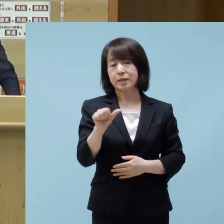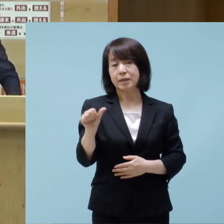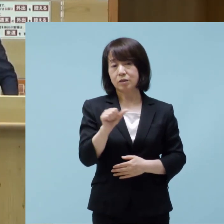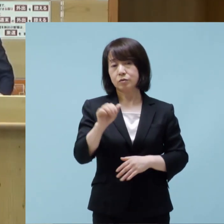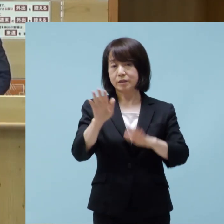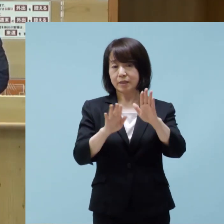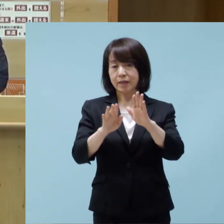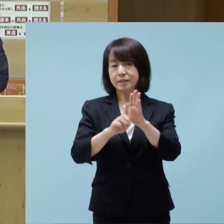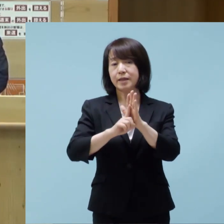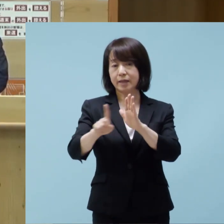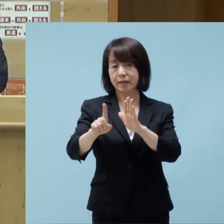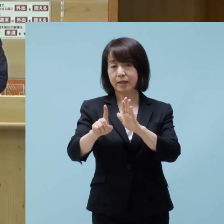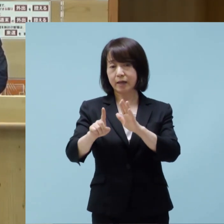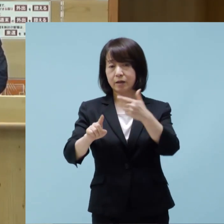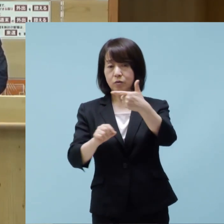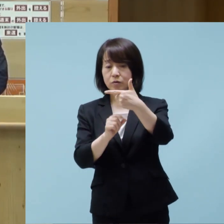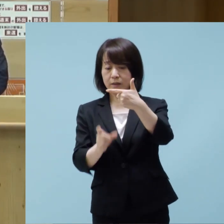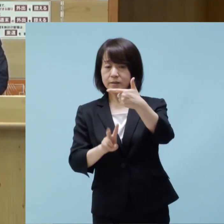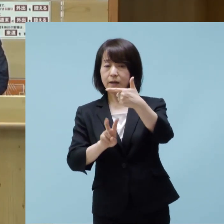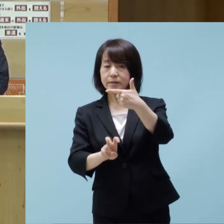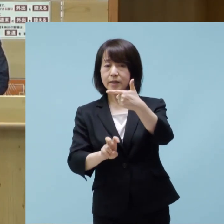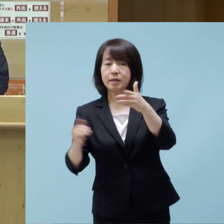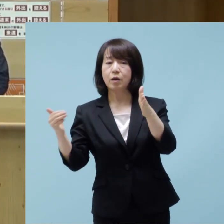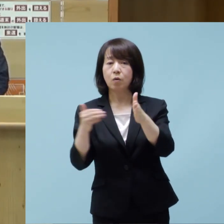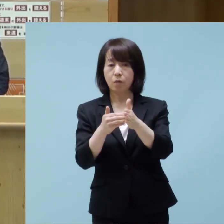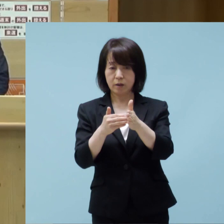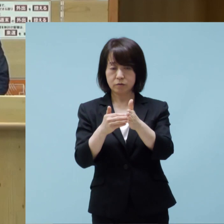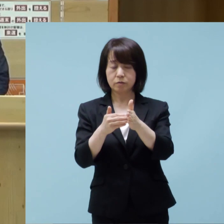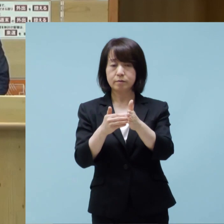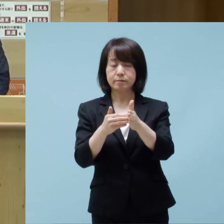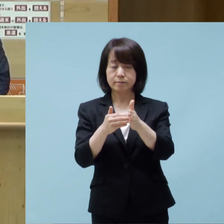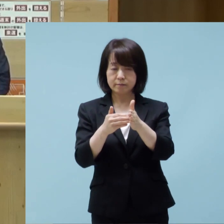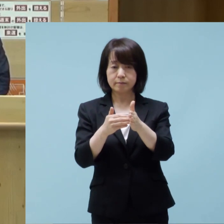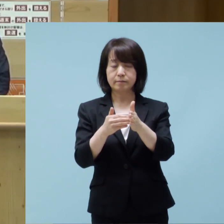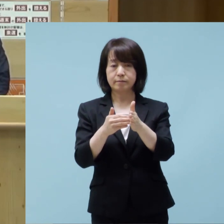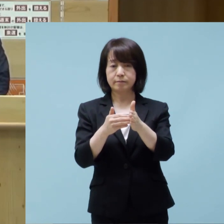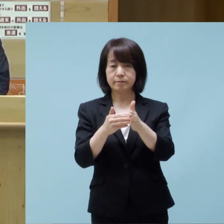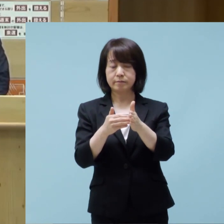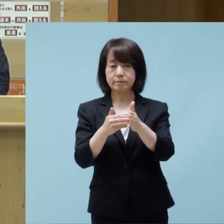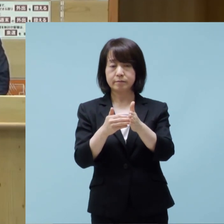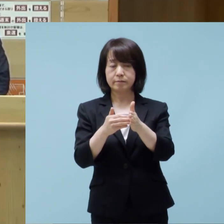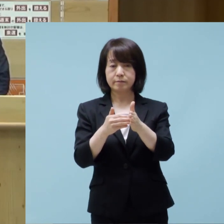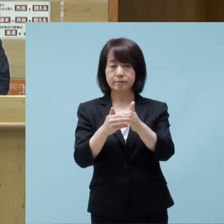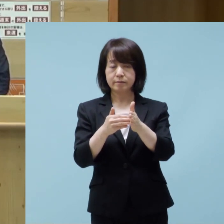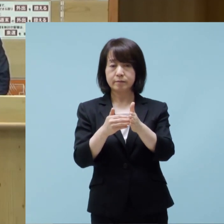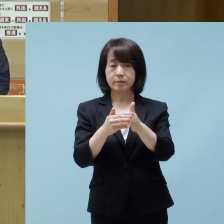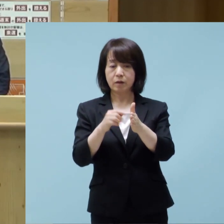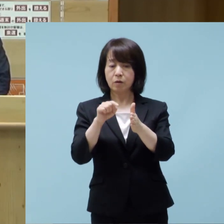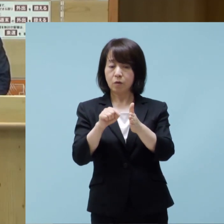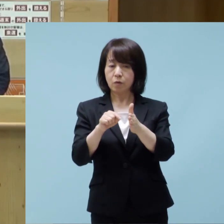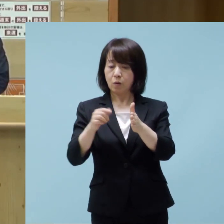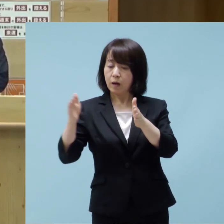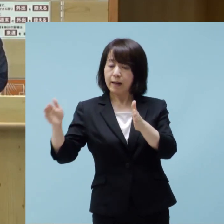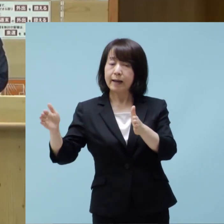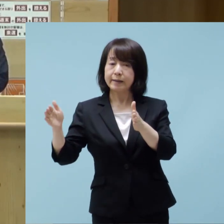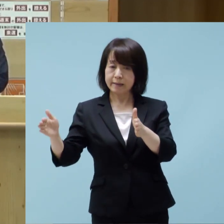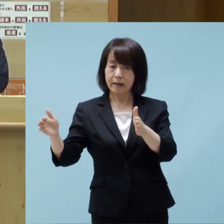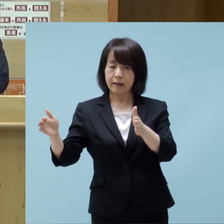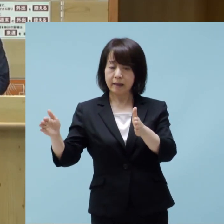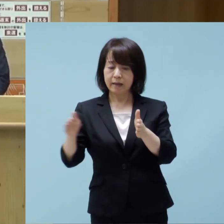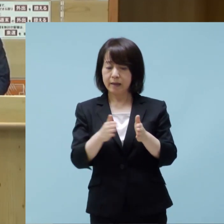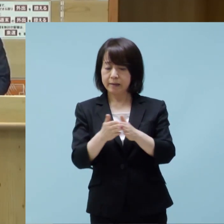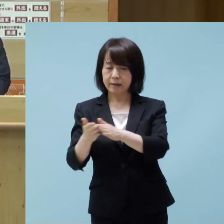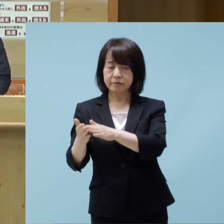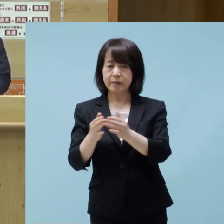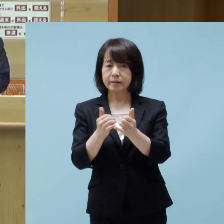するということについて伺いたいと思います。緊急事態宣言の期間中にですね、亡くなられた方というのが